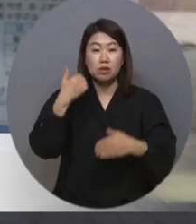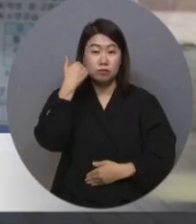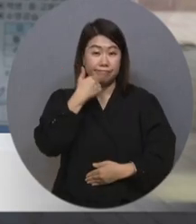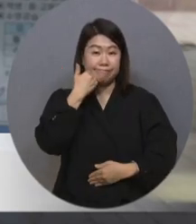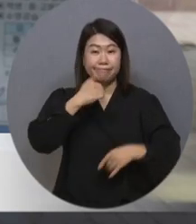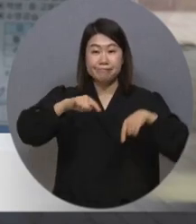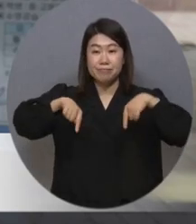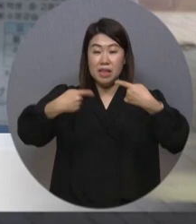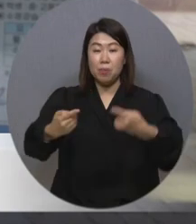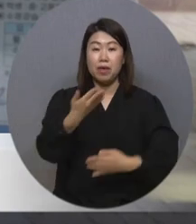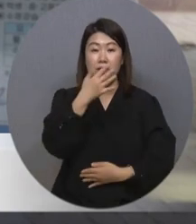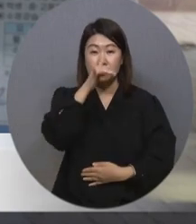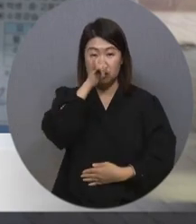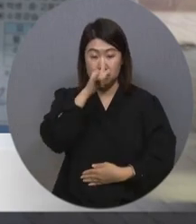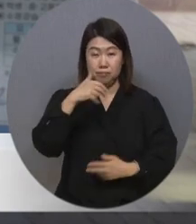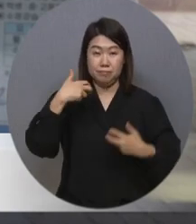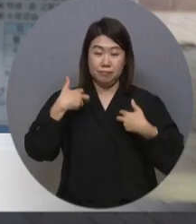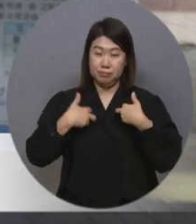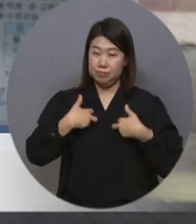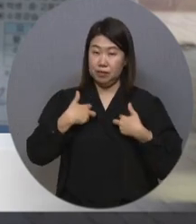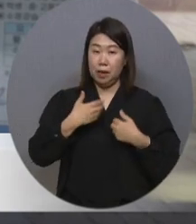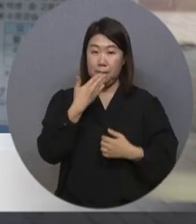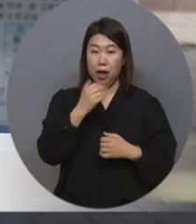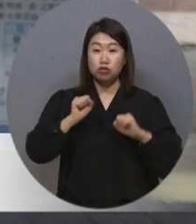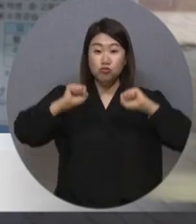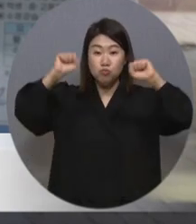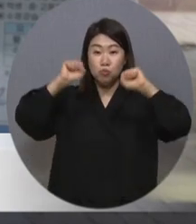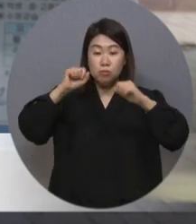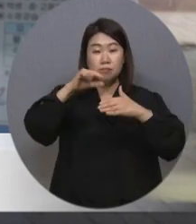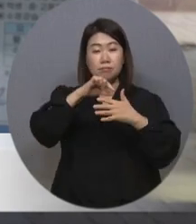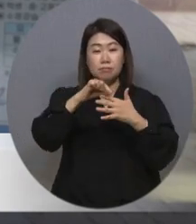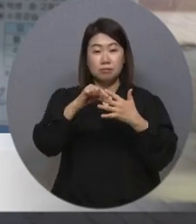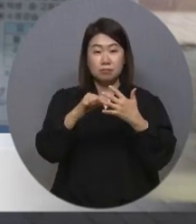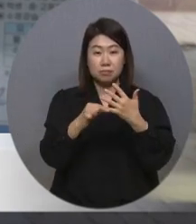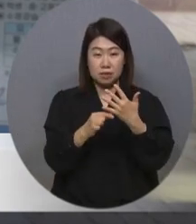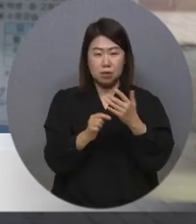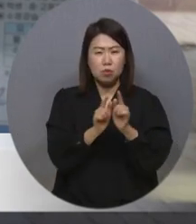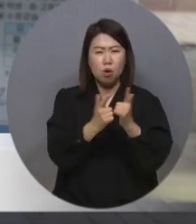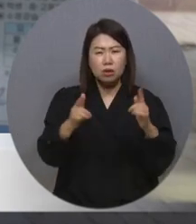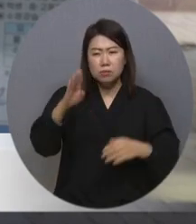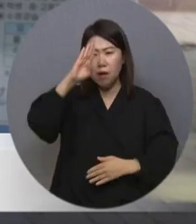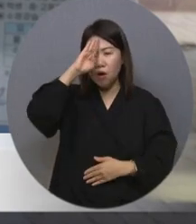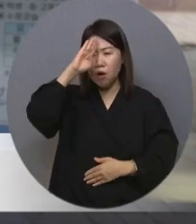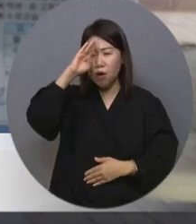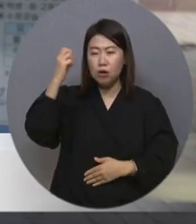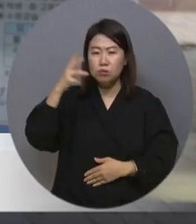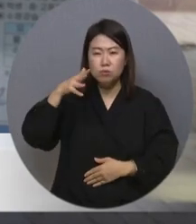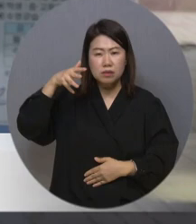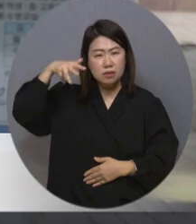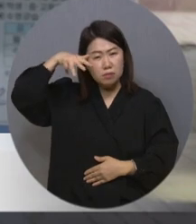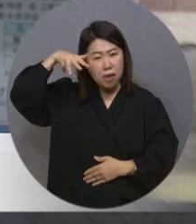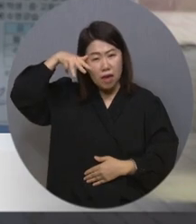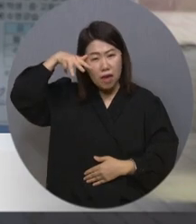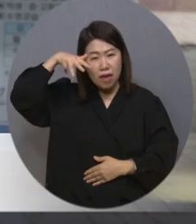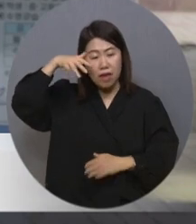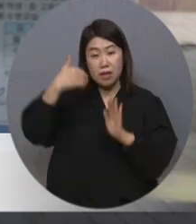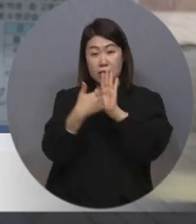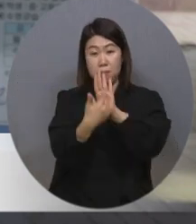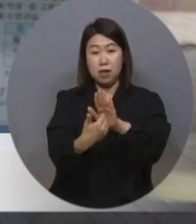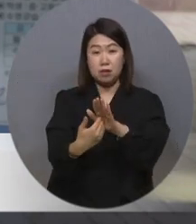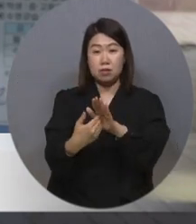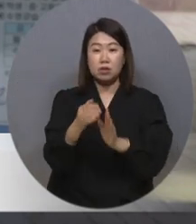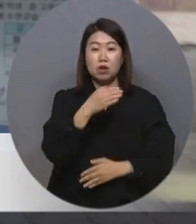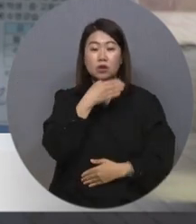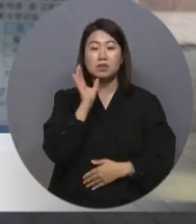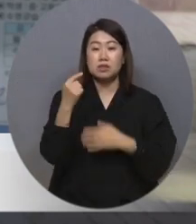즐겁게 참여할 수 있습니다 운동 프로그램을 통한 만성 질환 예방과 치매예방 등 어르신들을